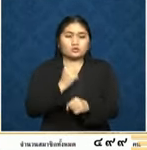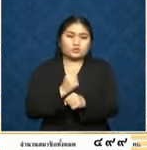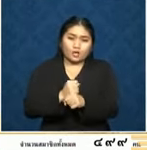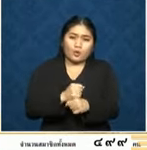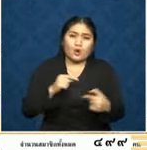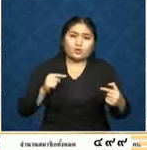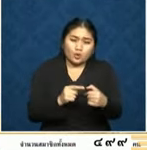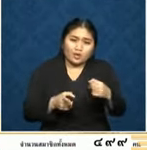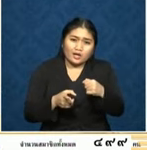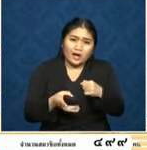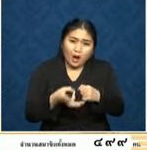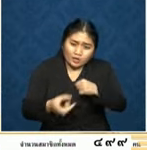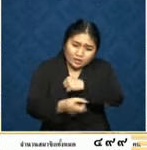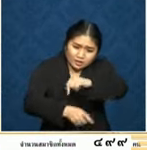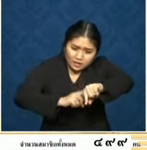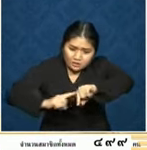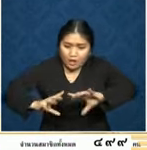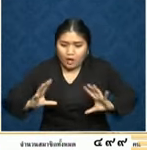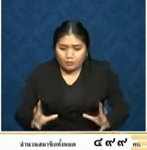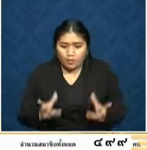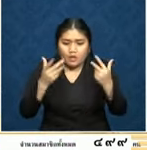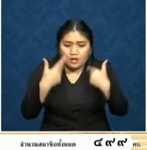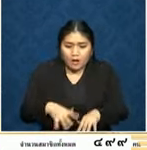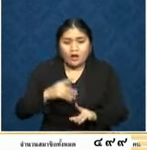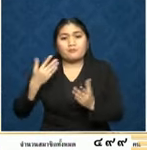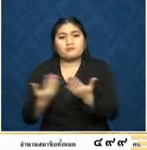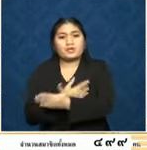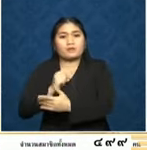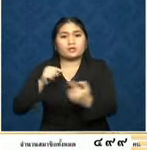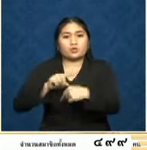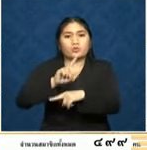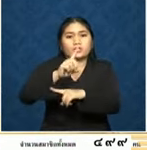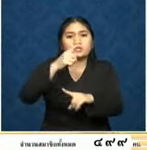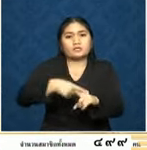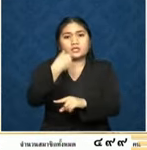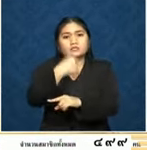ลเก็บเกี่ยวก่อนก็เลยกำหนดปีงบประมาณใหม่มาเป็น1ตุลานะครับซึ่งผม